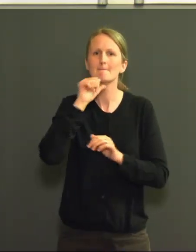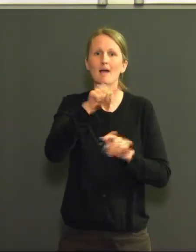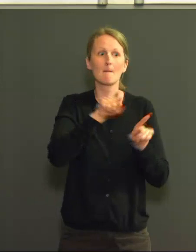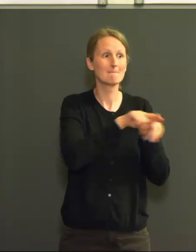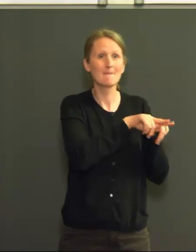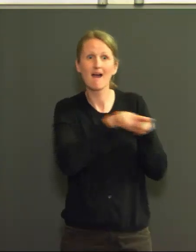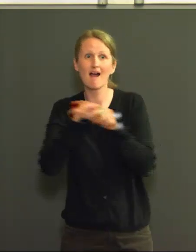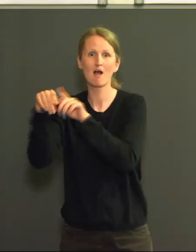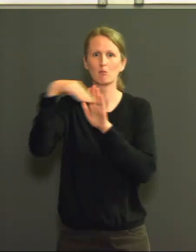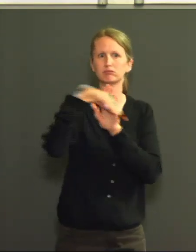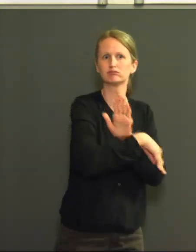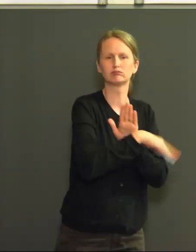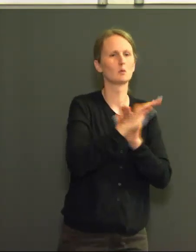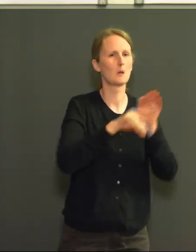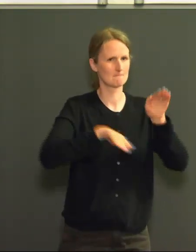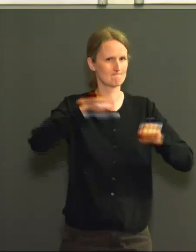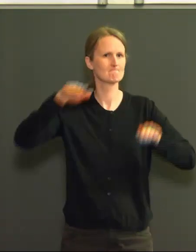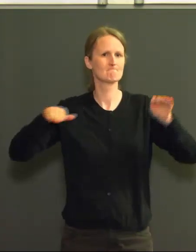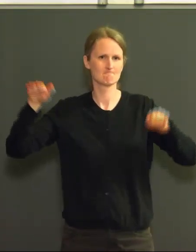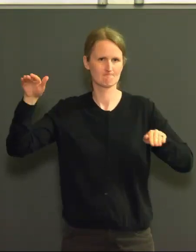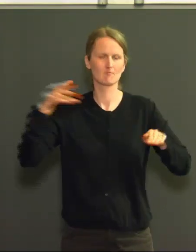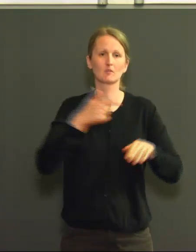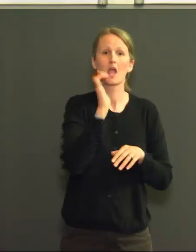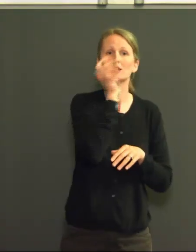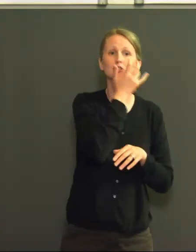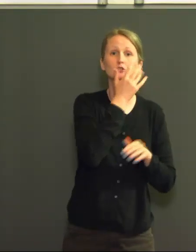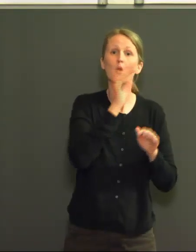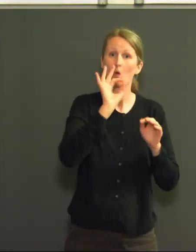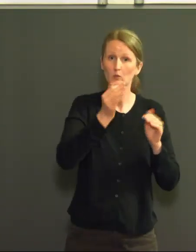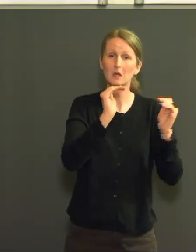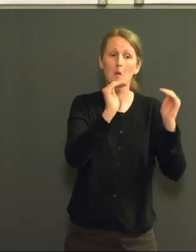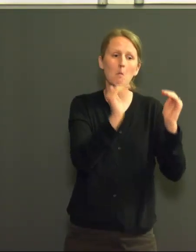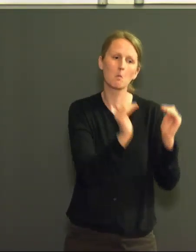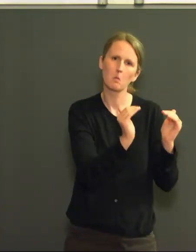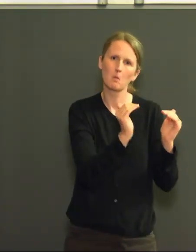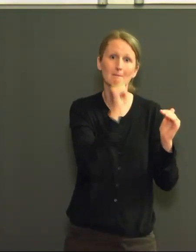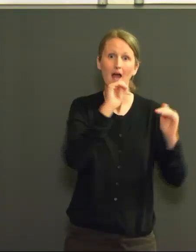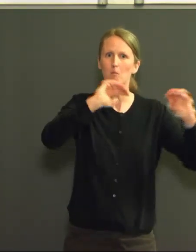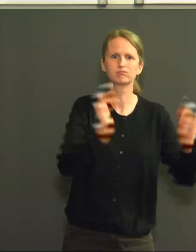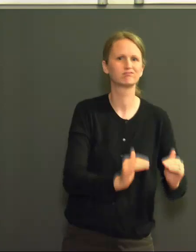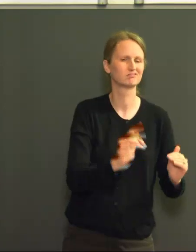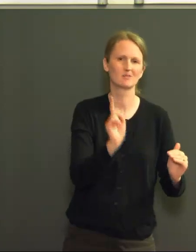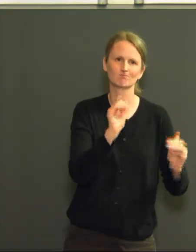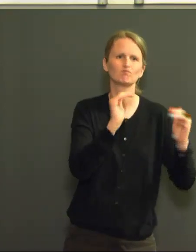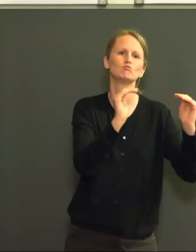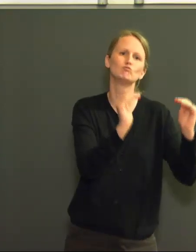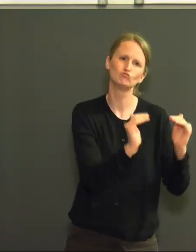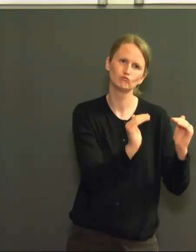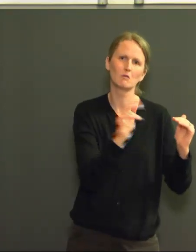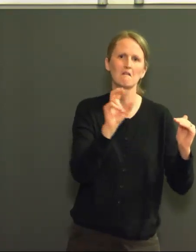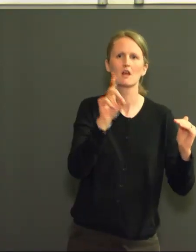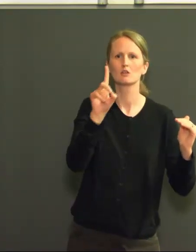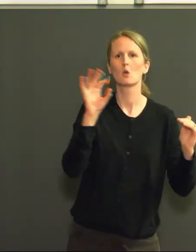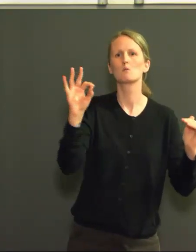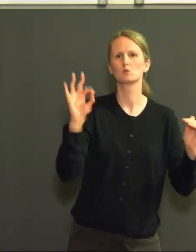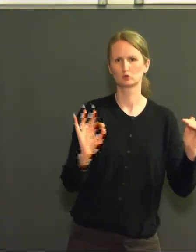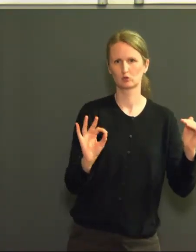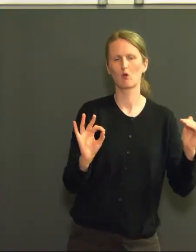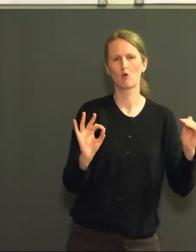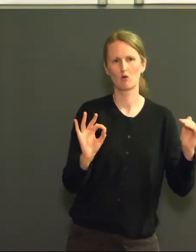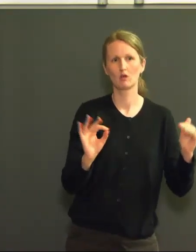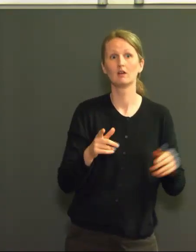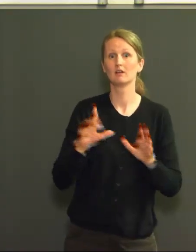c'est de 21%, c'est beaucoup plus prononcé. Pratiquement la moitié, moins 45% chez les personnes de plus de 80